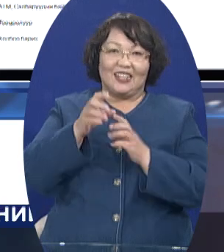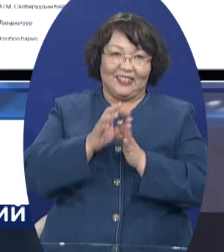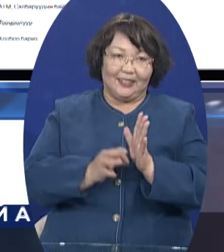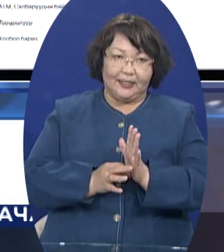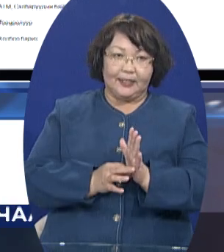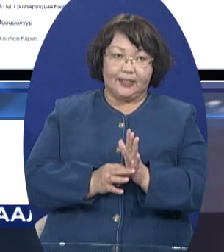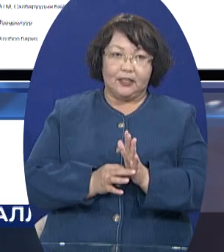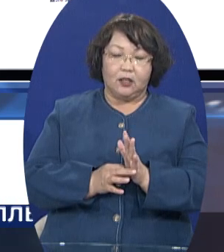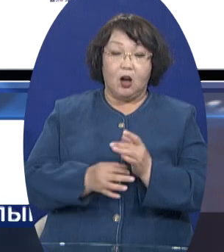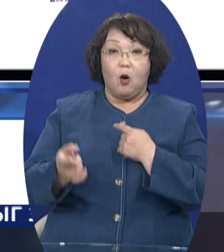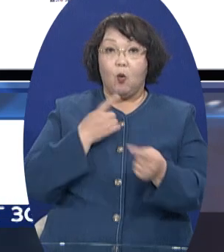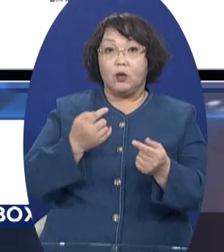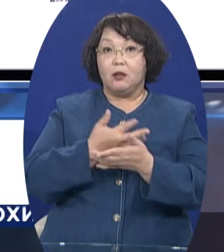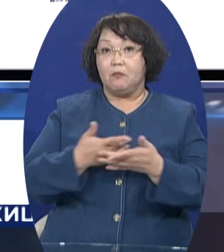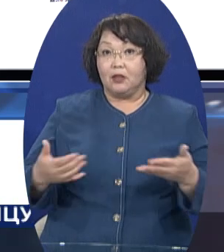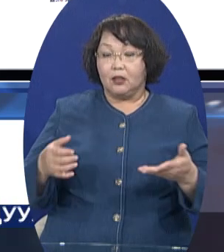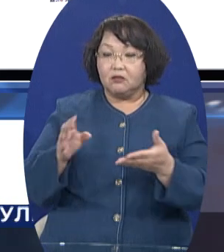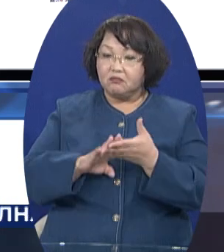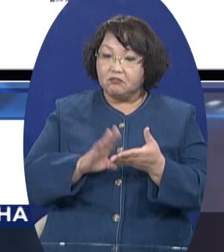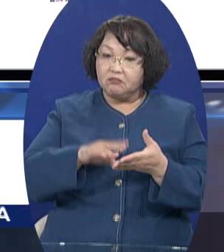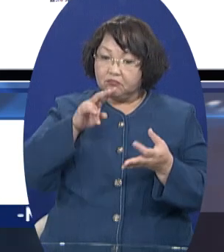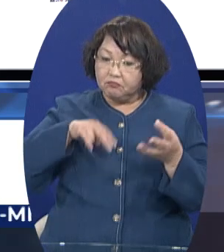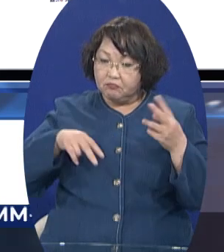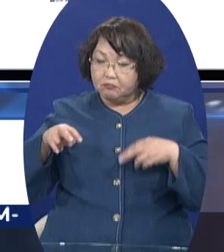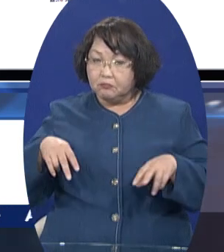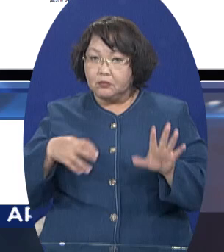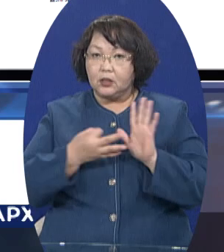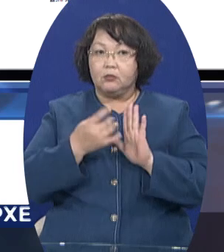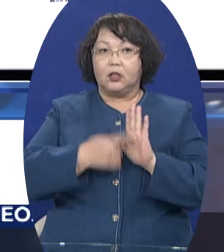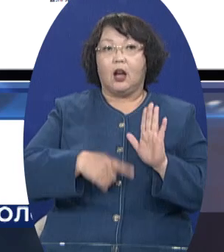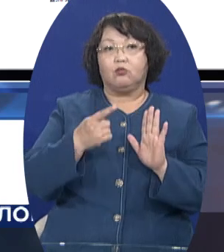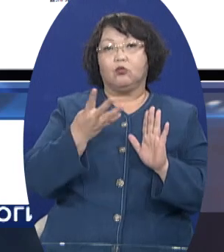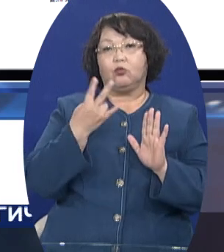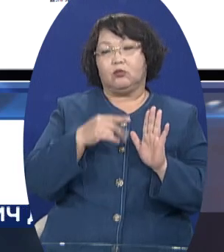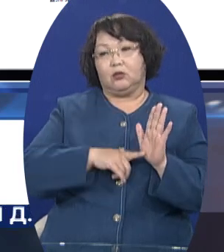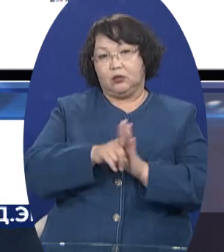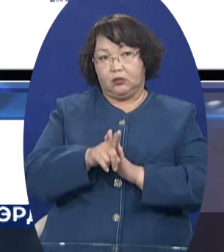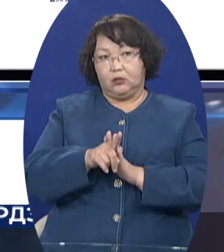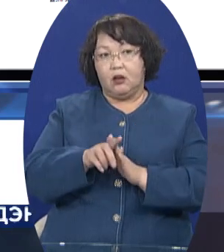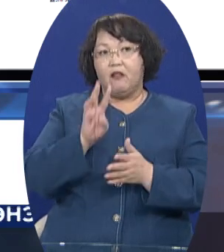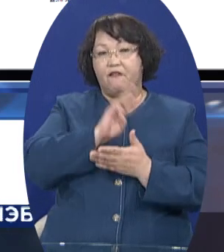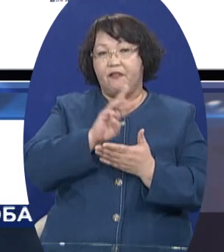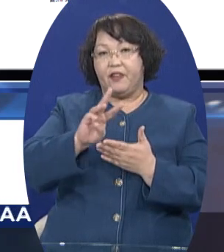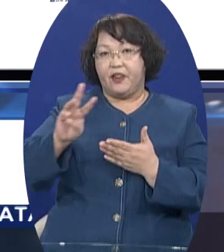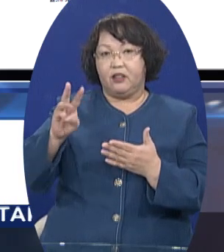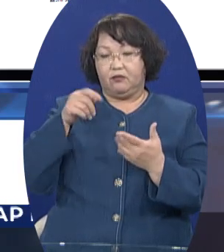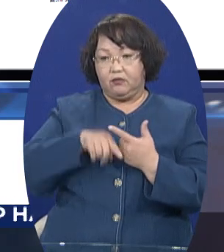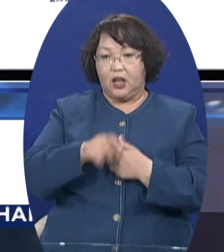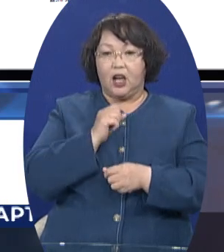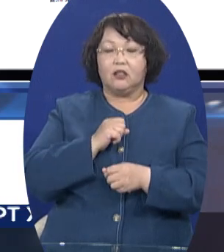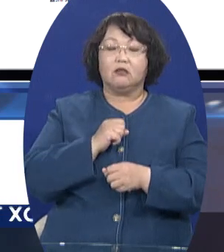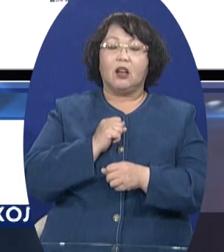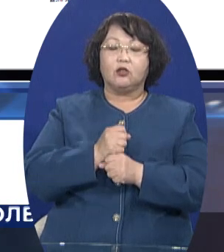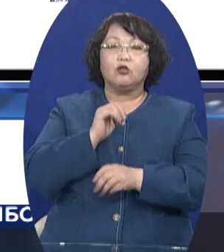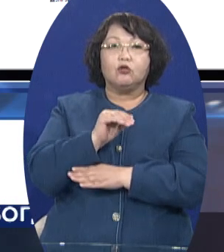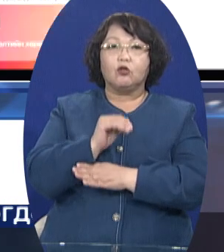эзэмшигчд хурлын материалуудтай танилцах бол 8 дугаар сарын 13-ны өдрөөс эхлээд банк зэрэг юм захим хуудас болон ажлын өдрүүдэд өөр тойрхон